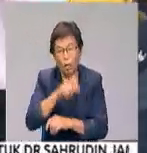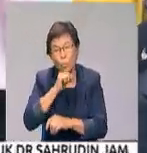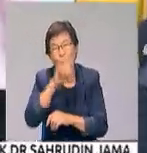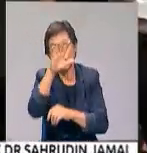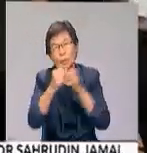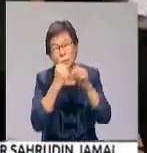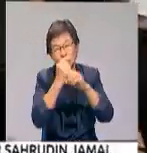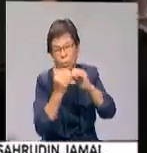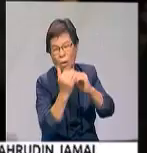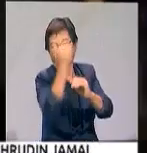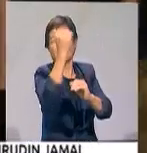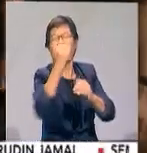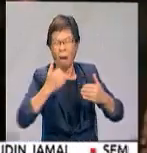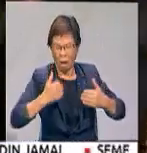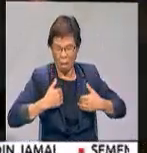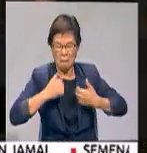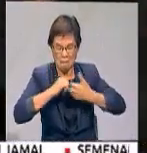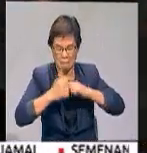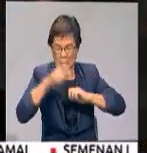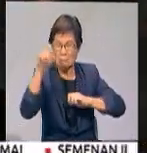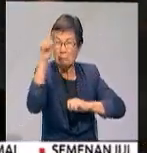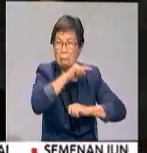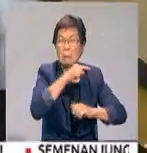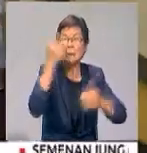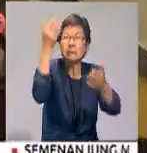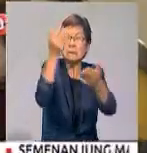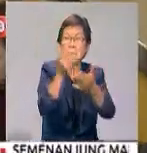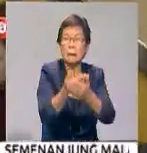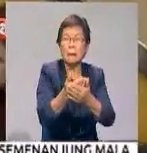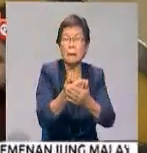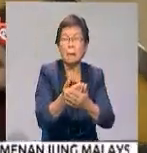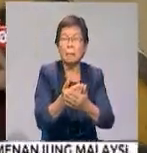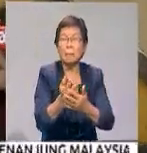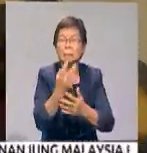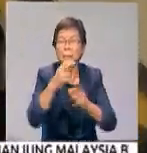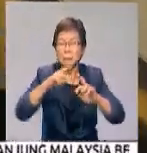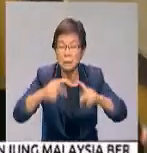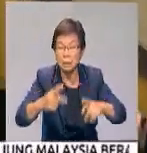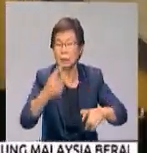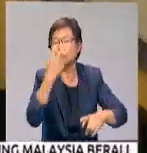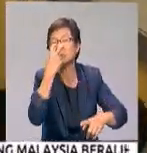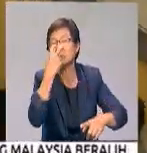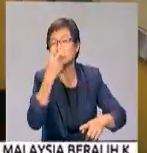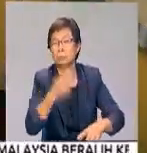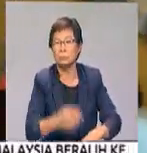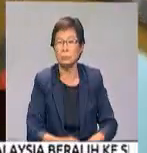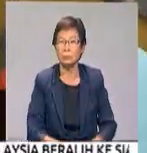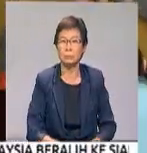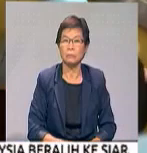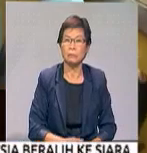atas menghadapi masalah mata yang kronik sehingga mengalami kebutaan.